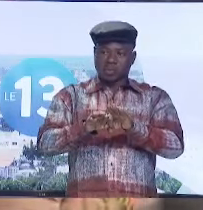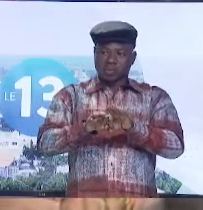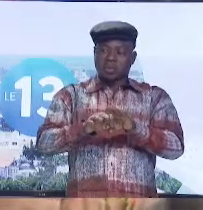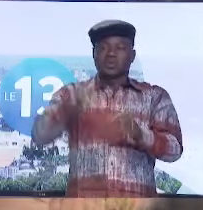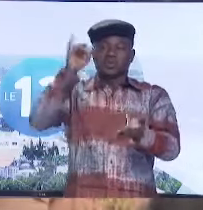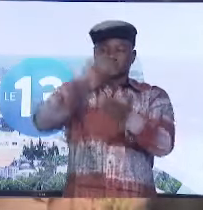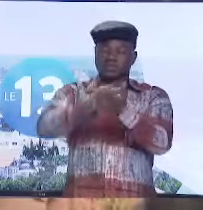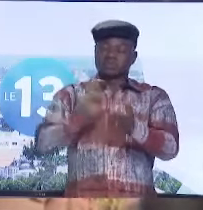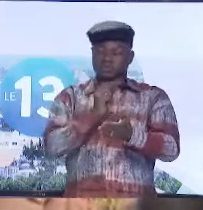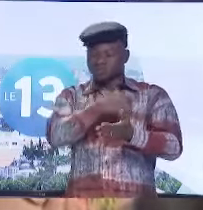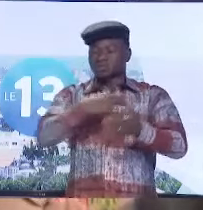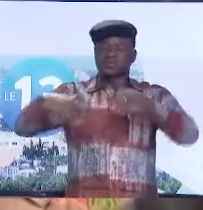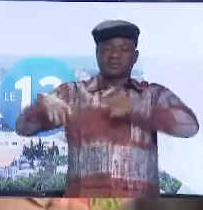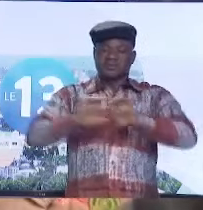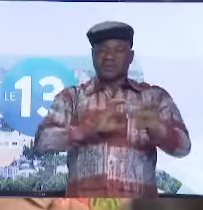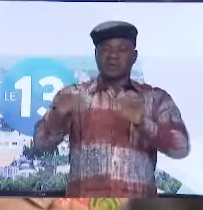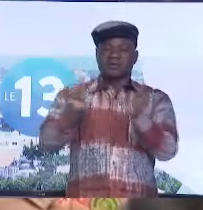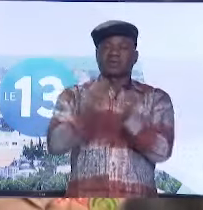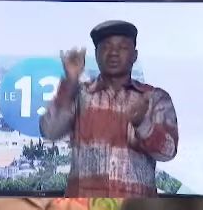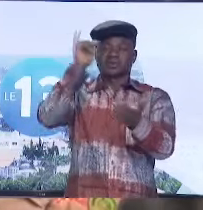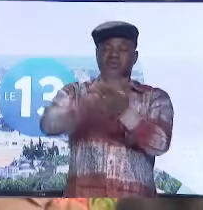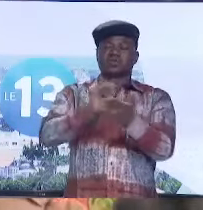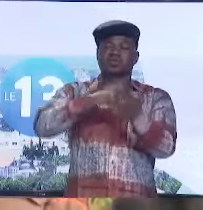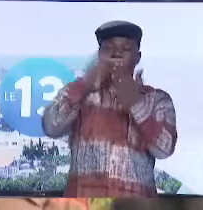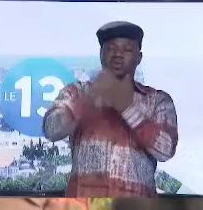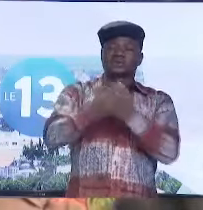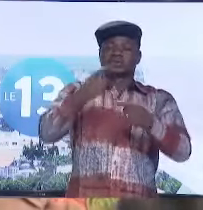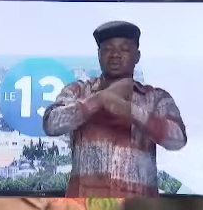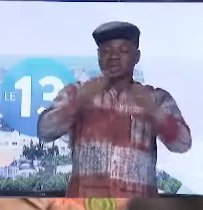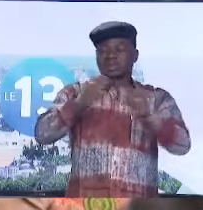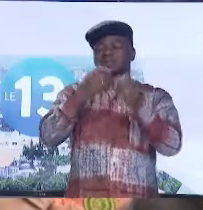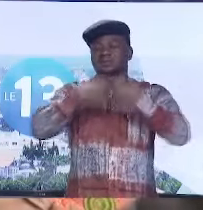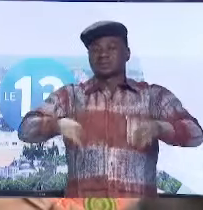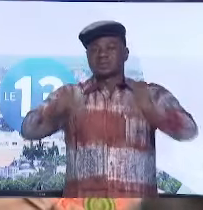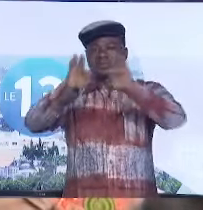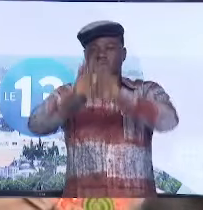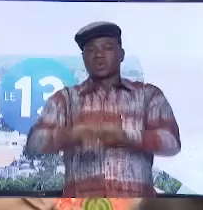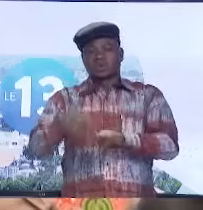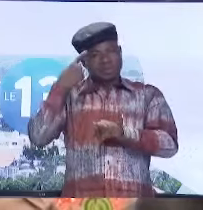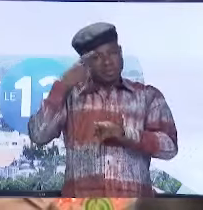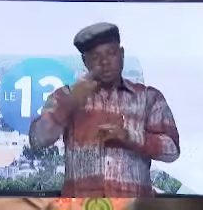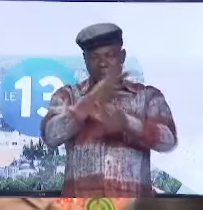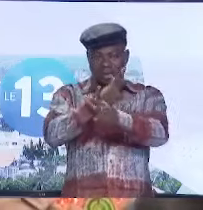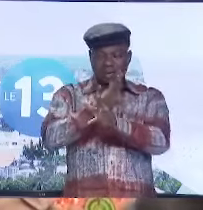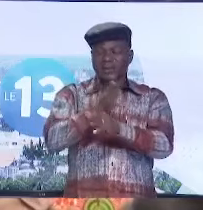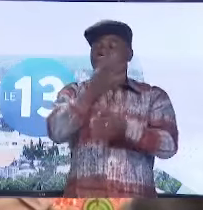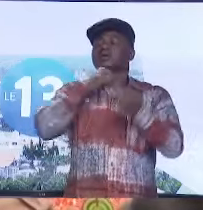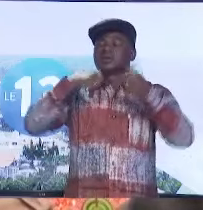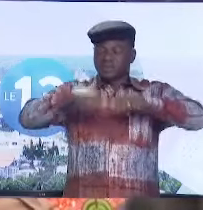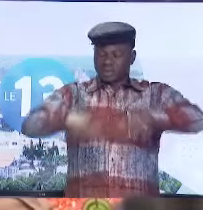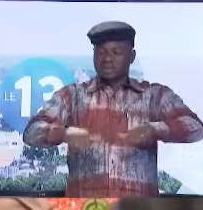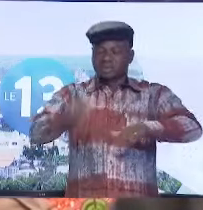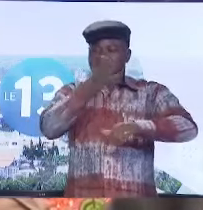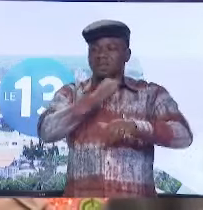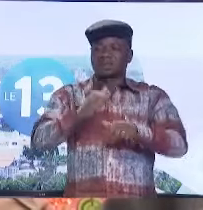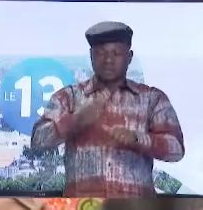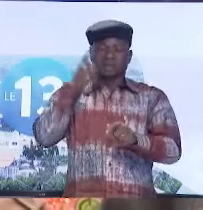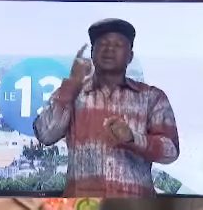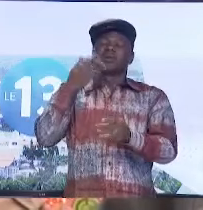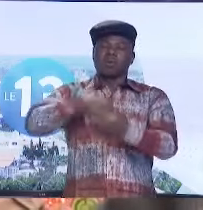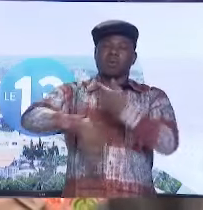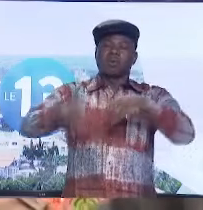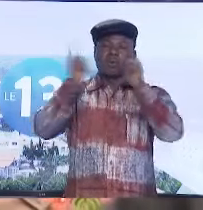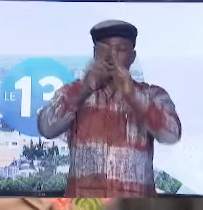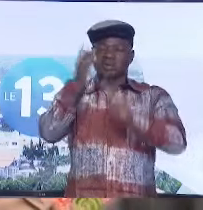ce projet-là. C'est très important pour l'Allemagne de rester engagée au Burkina Faso, particulièrement